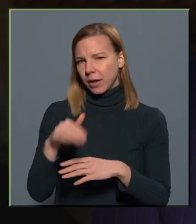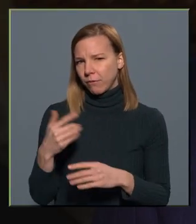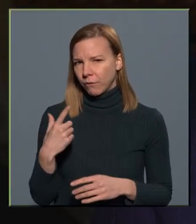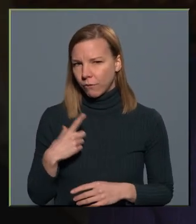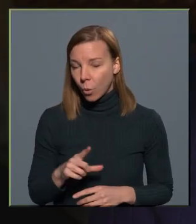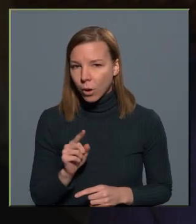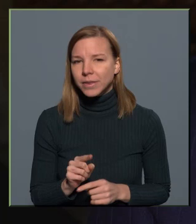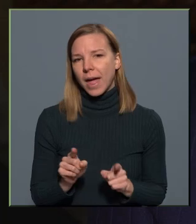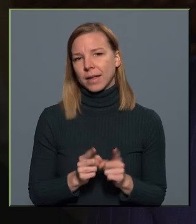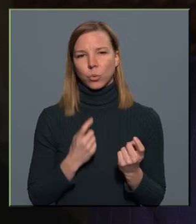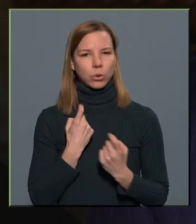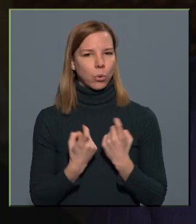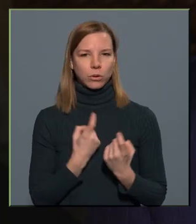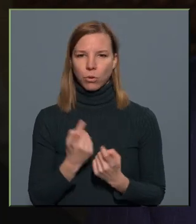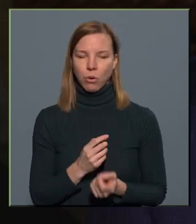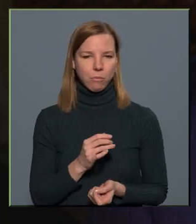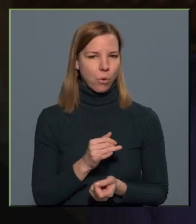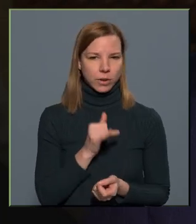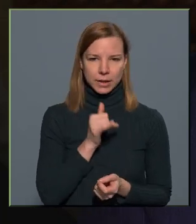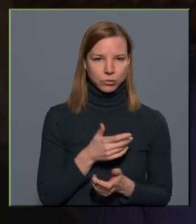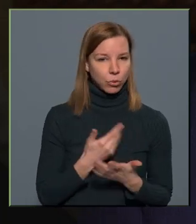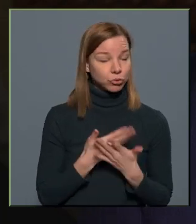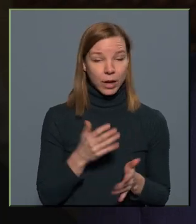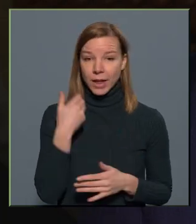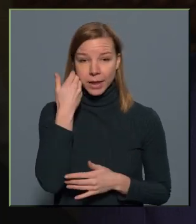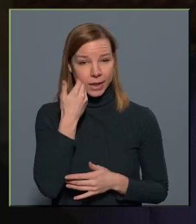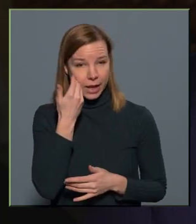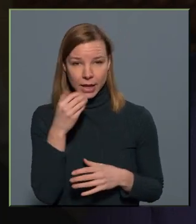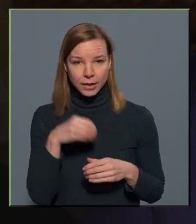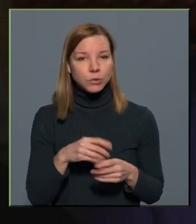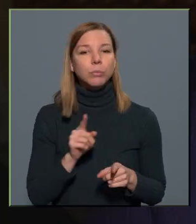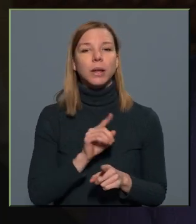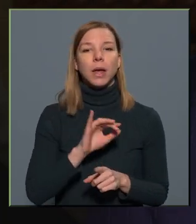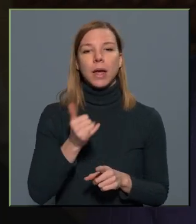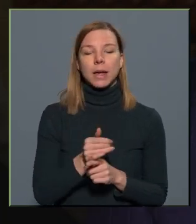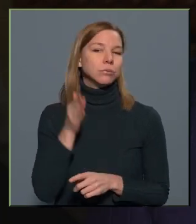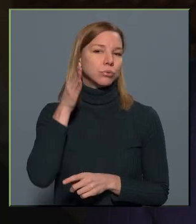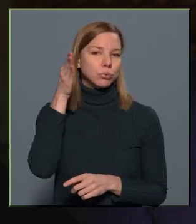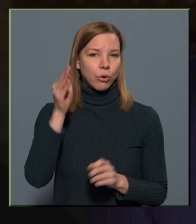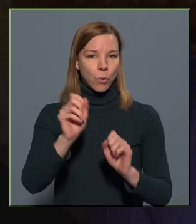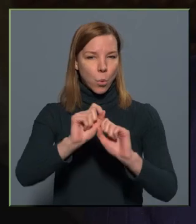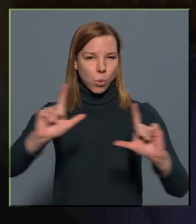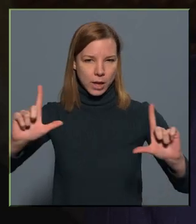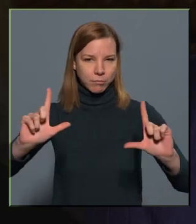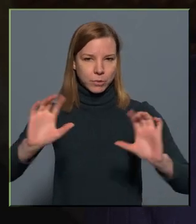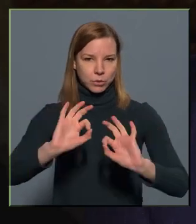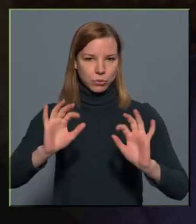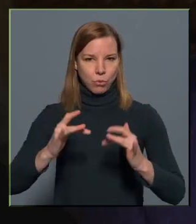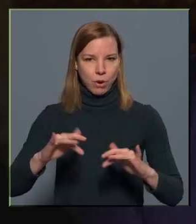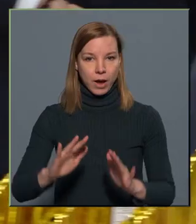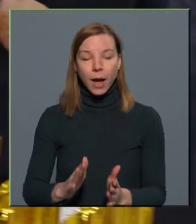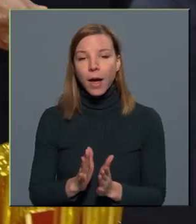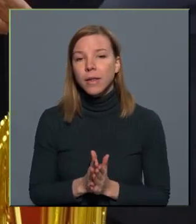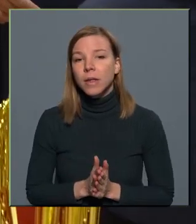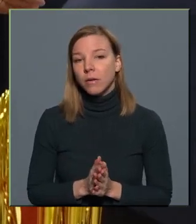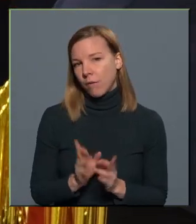én azt gondolom, hogy nincs okunk se a szégyenkezésre, és a jövőkép is elég jól áll, tehát én azt látom, hogy van